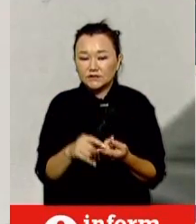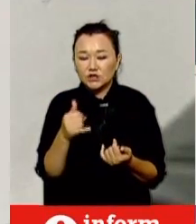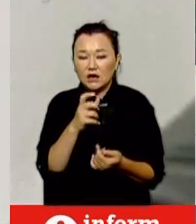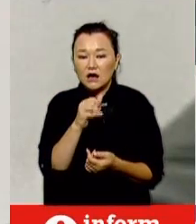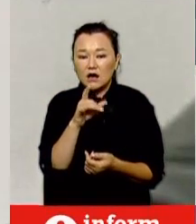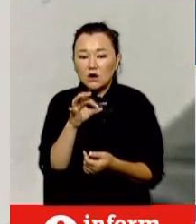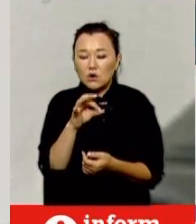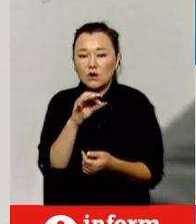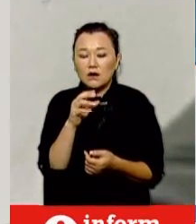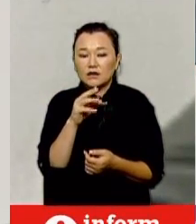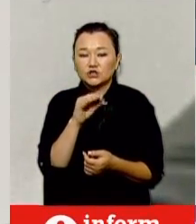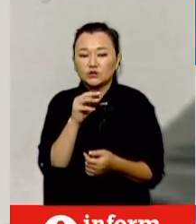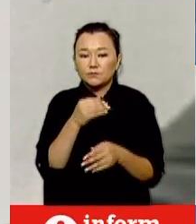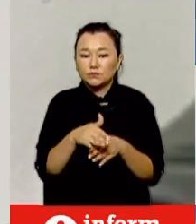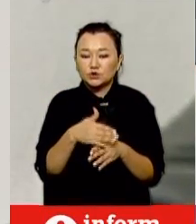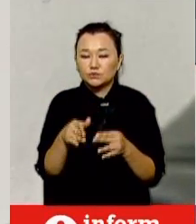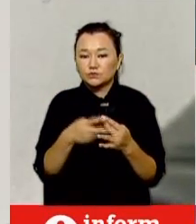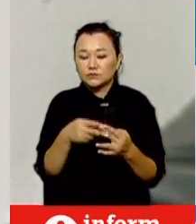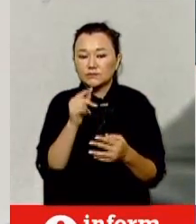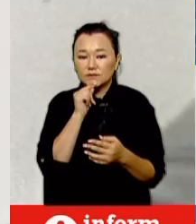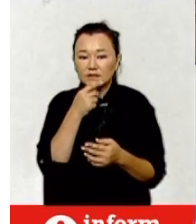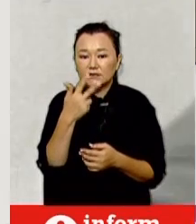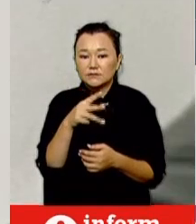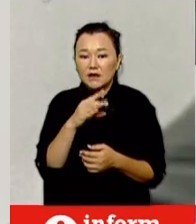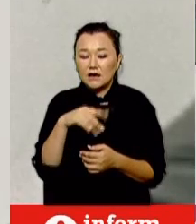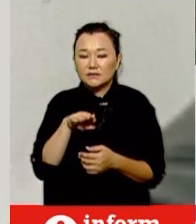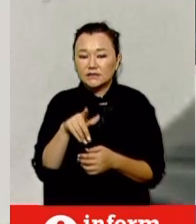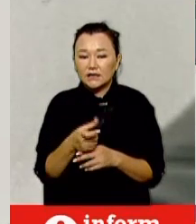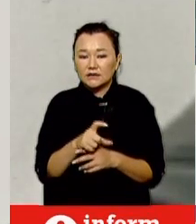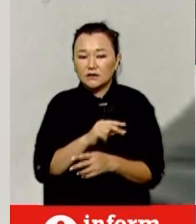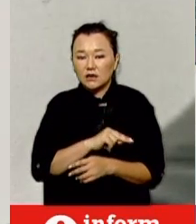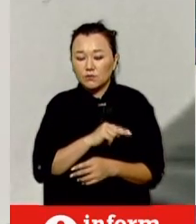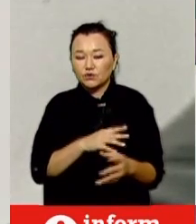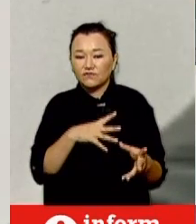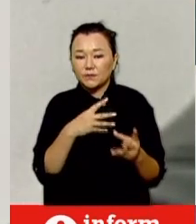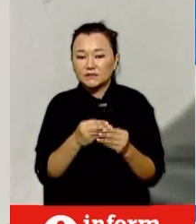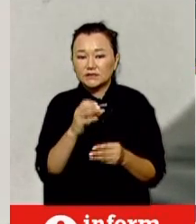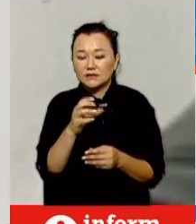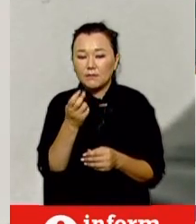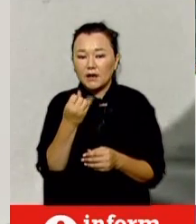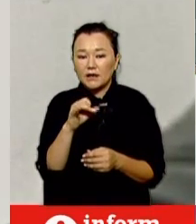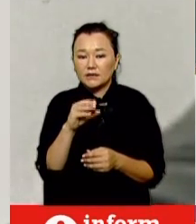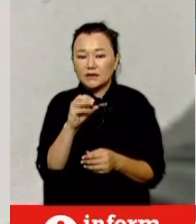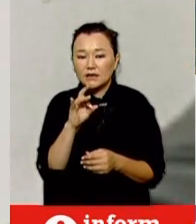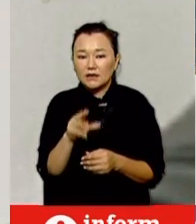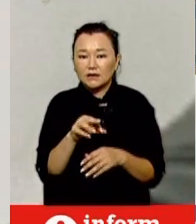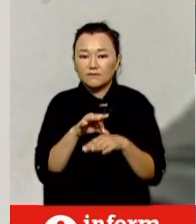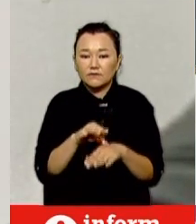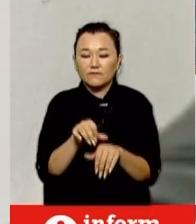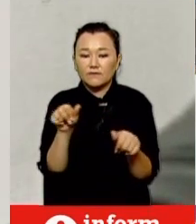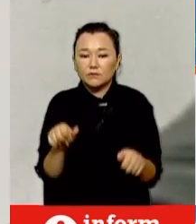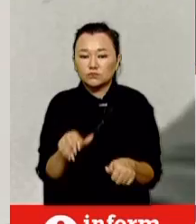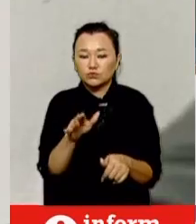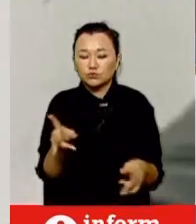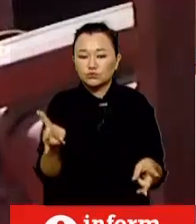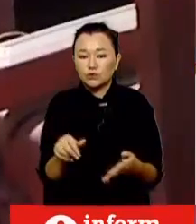прорабатывается выделение бюджетного кредита в размере 30 миллиардов тенге. Эта работа совместно с Байтереком ведется, формируются как бы